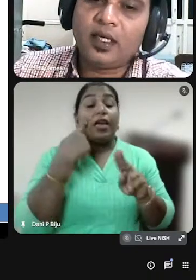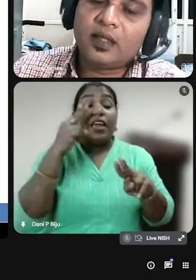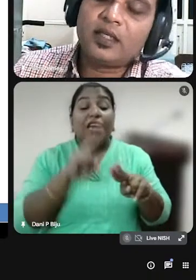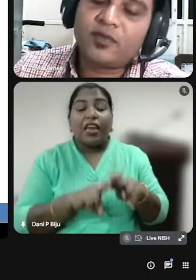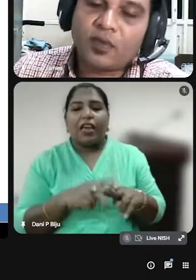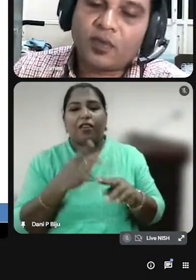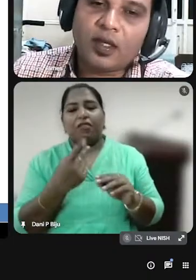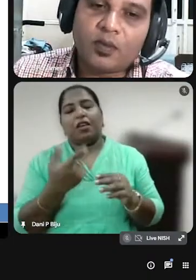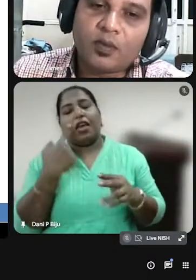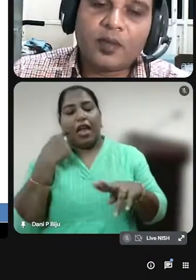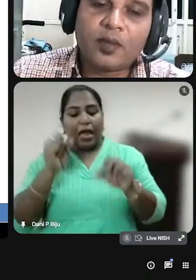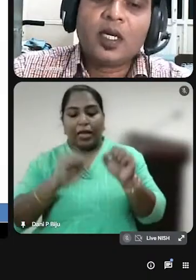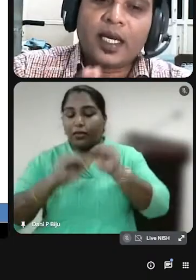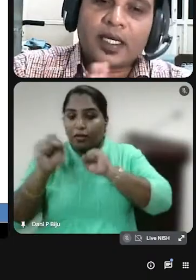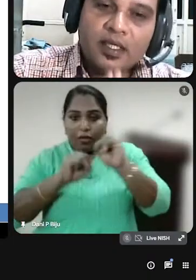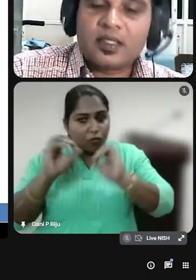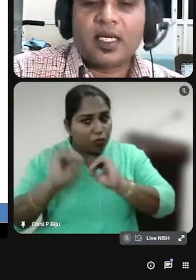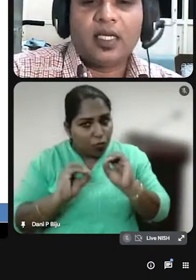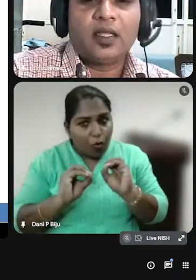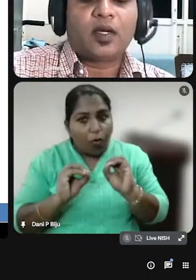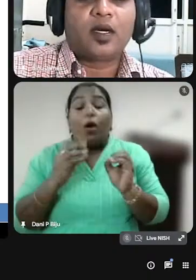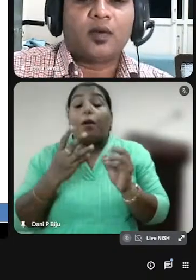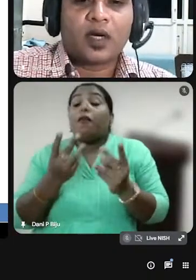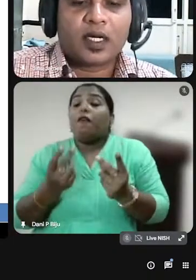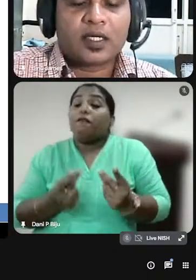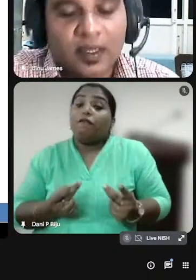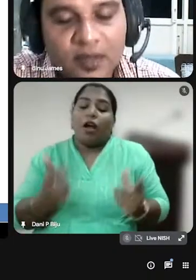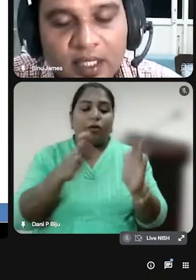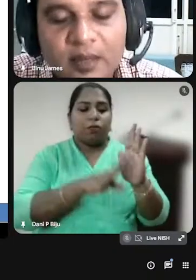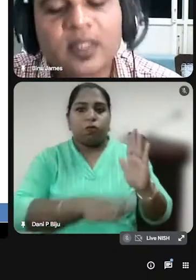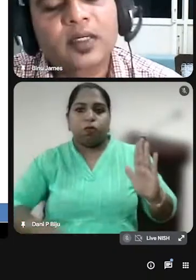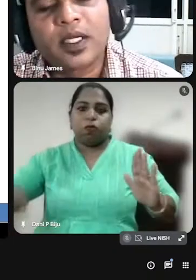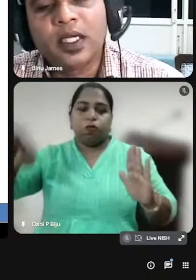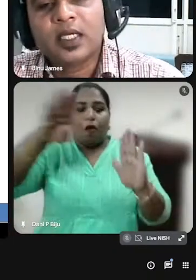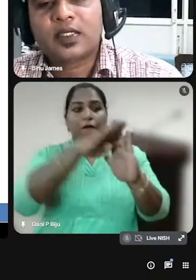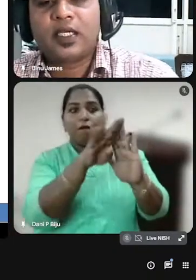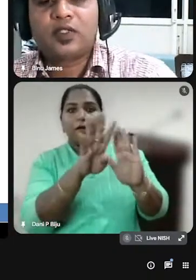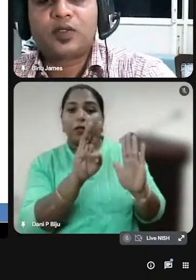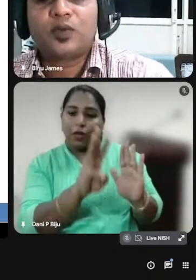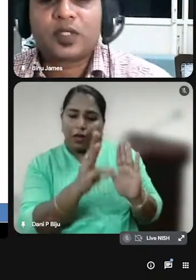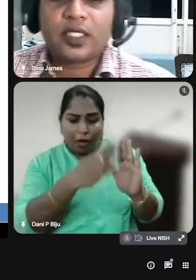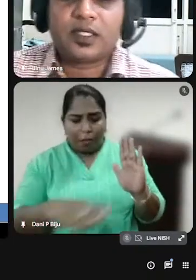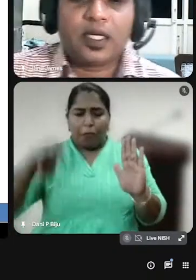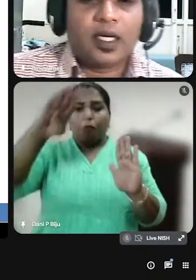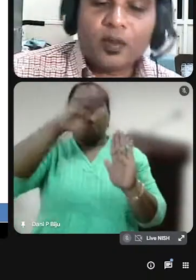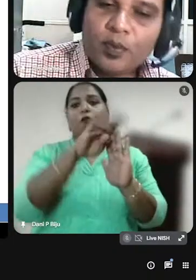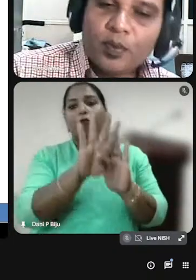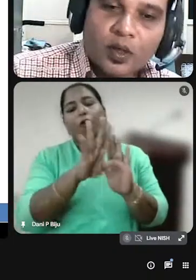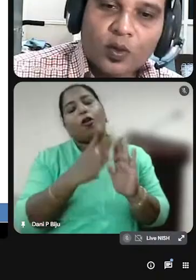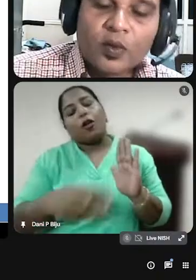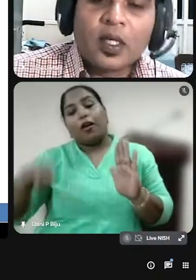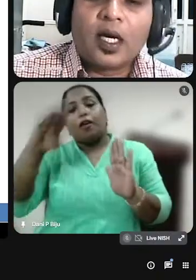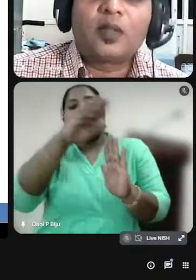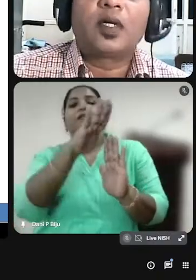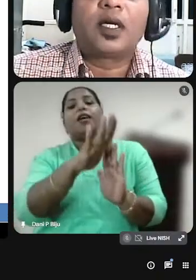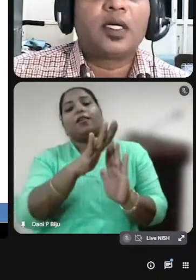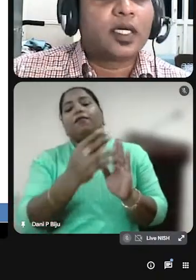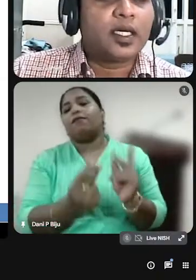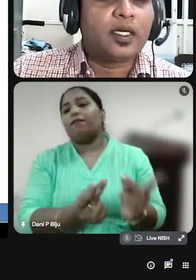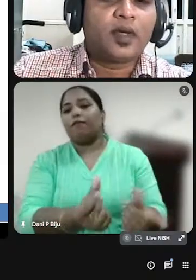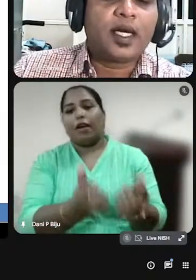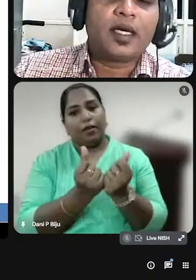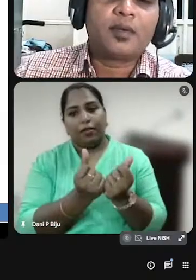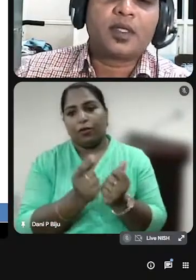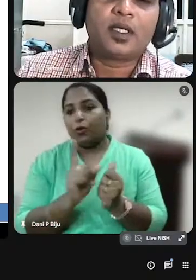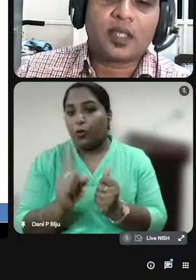3 അല്ലെങ്കിൽ സ്റ്റേജ് 4-ലേക്ക് പോവുകയും എക്സസൈസ് ചെയ്യുന്ന ഒരാൾ വളരെ സാവധാനം മാത്രമേ സ്റ്റേജ് 2 സ്റ്റേജ് 3-ലേക്ക് പോകാറുള്ളൂ. അതുകൊണ്ടാണ്